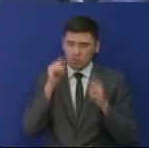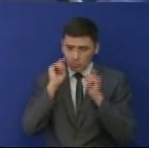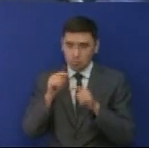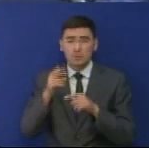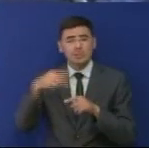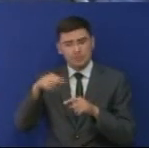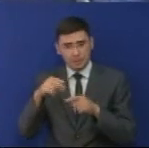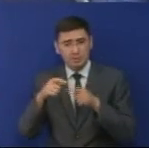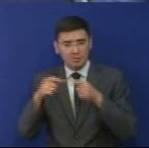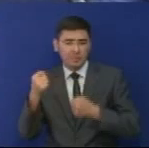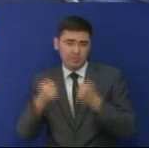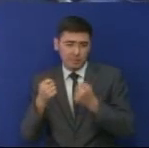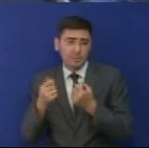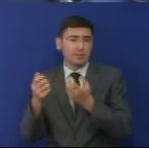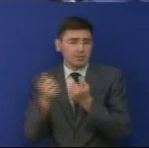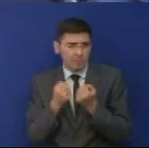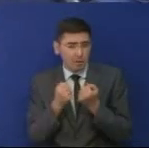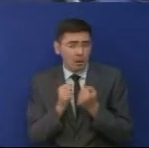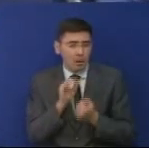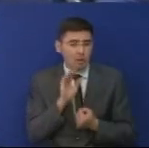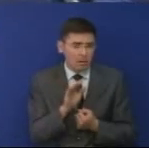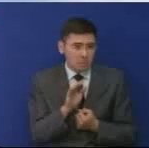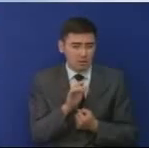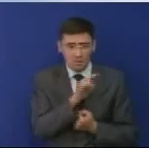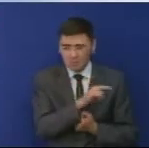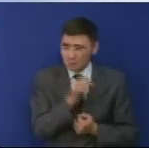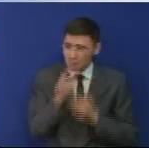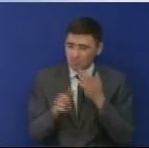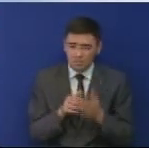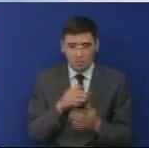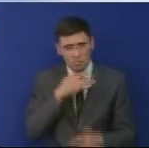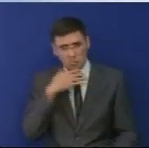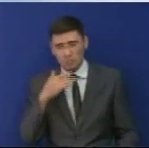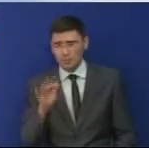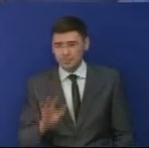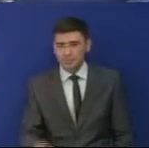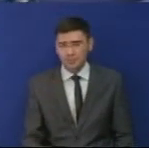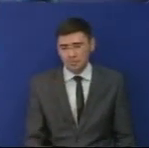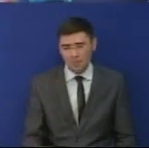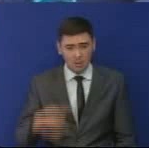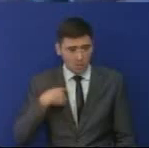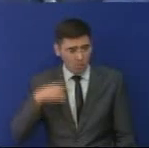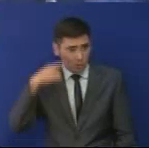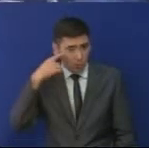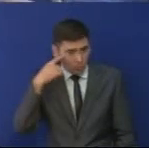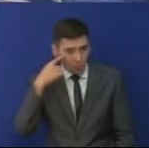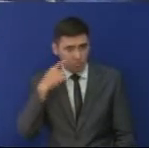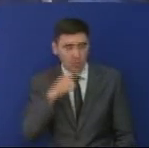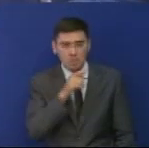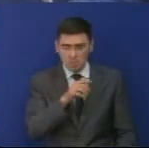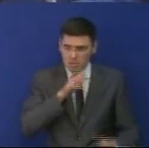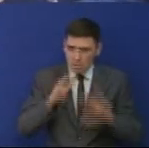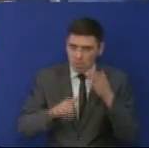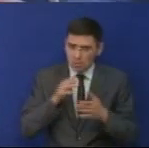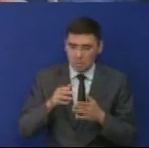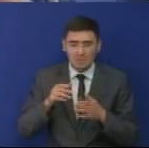да, водительское. Ну, не так много. Я так думаю, теперь у нас наплыв пойдет вот этих вот кандидатов